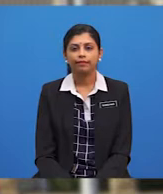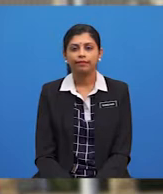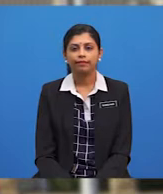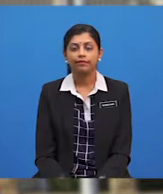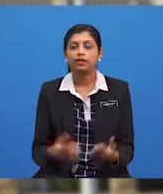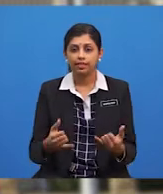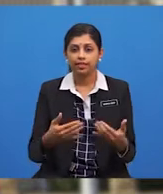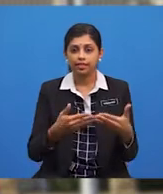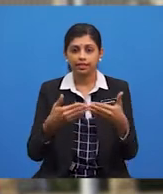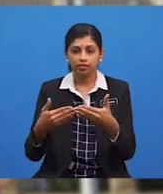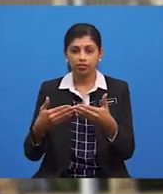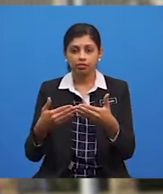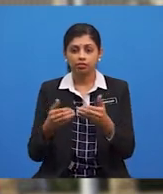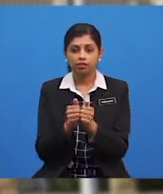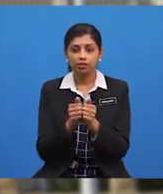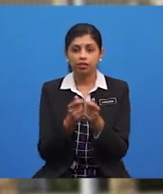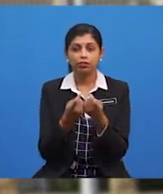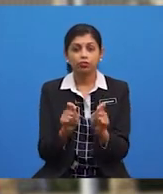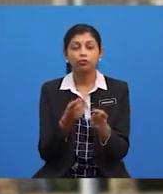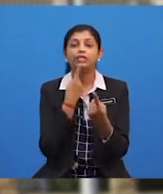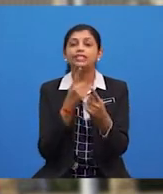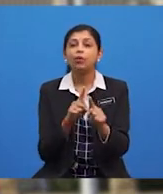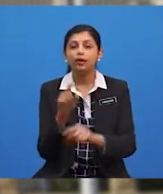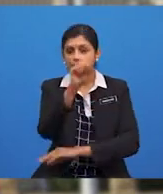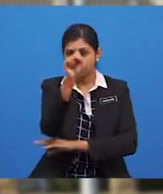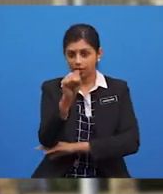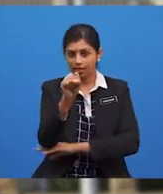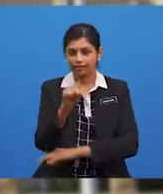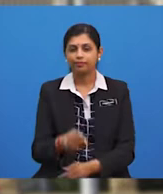cuba menjawab soalan struktur pula.